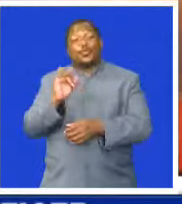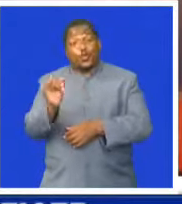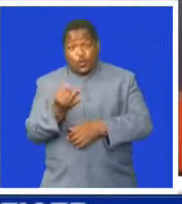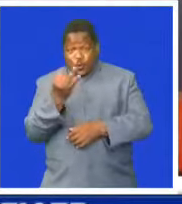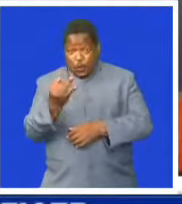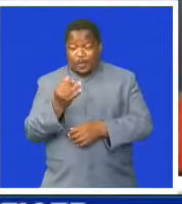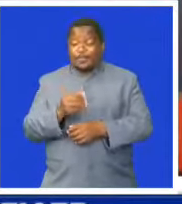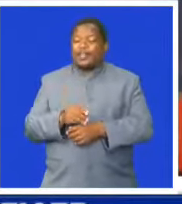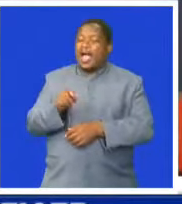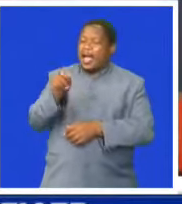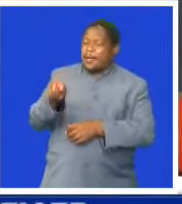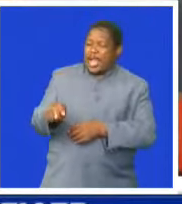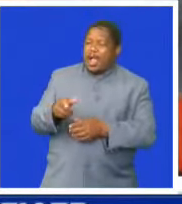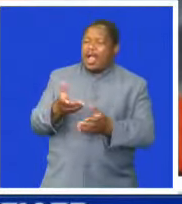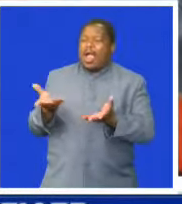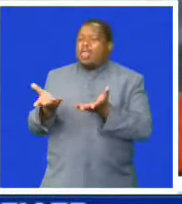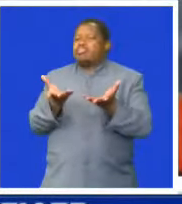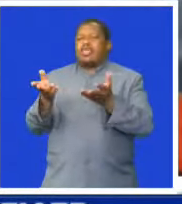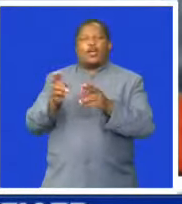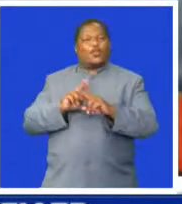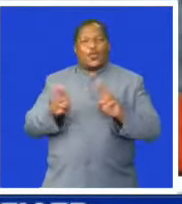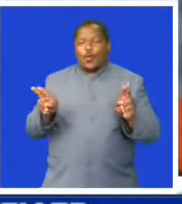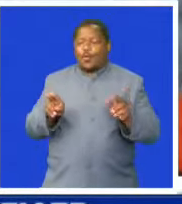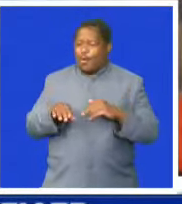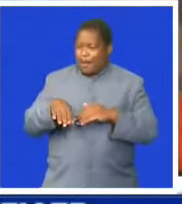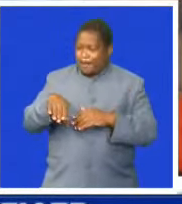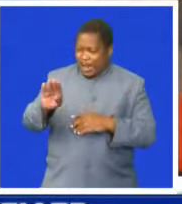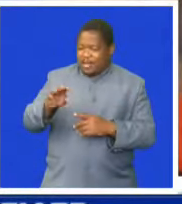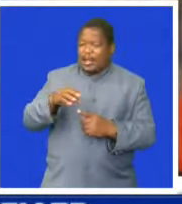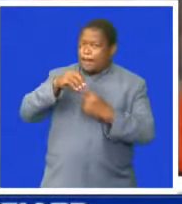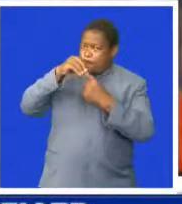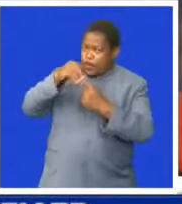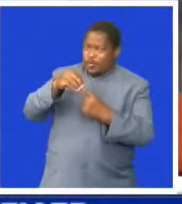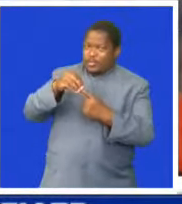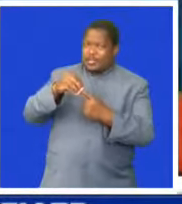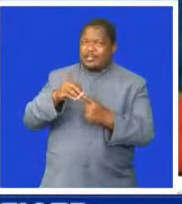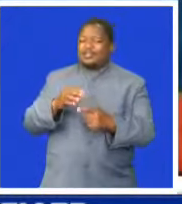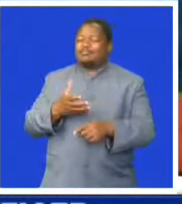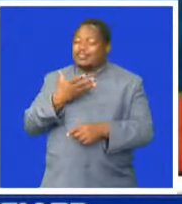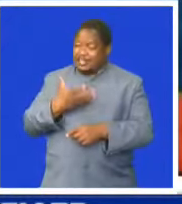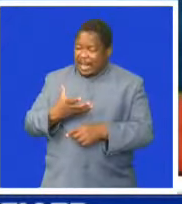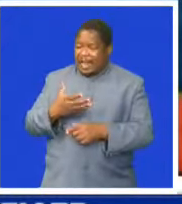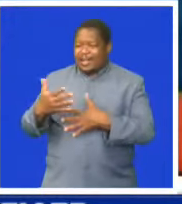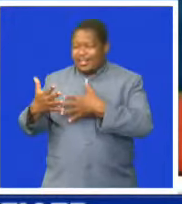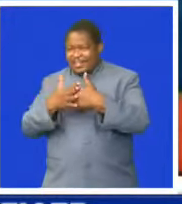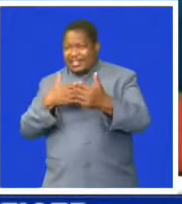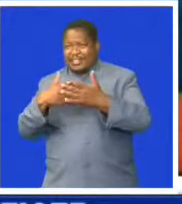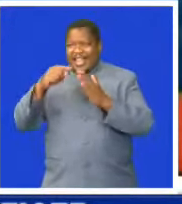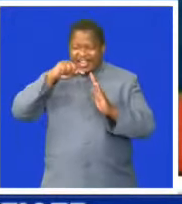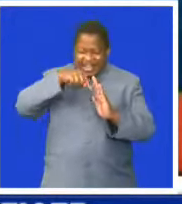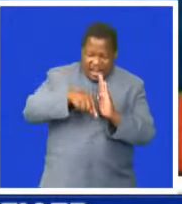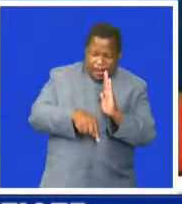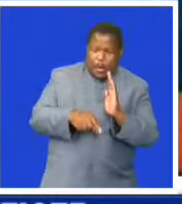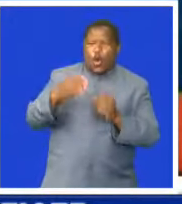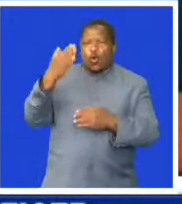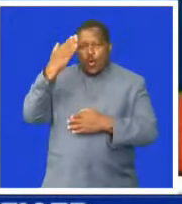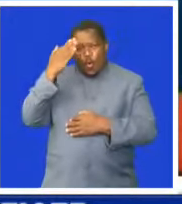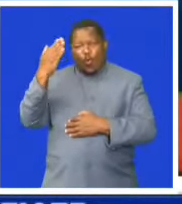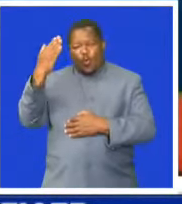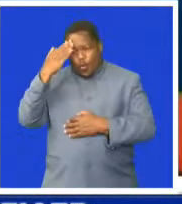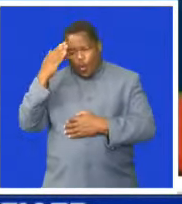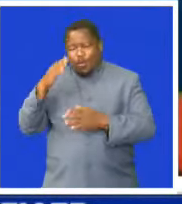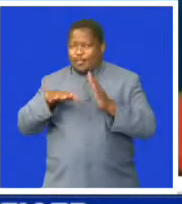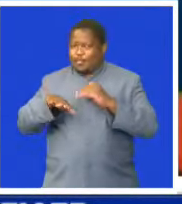cishe lesisedulu kuleyo ngaphana, kungabe nje ngumuntu mhlawumbe lo tawuba cishe phasi kakhulu. Kufuna kube ngumuntu lo